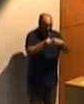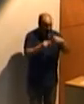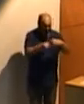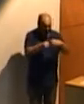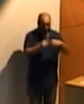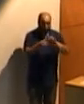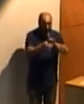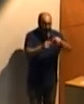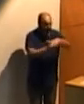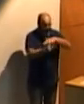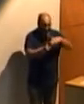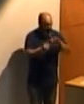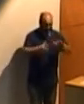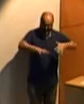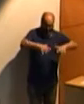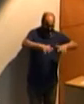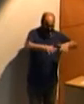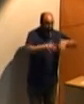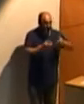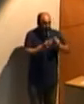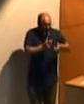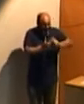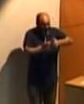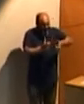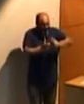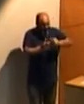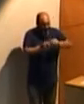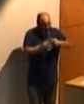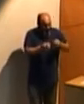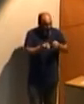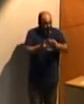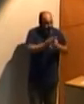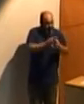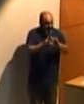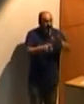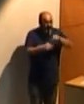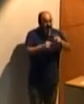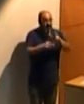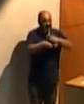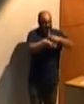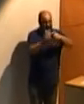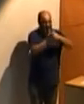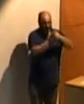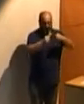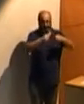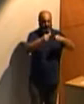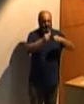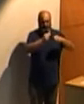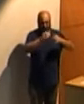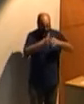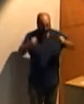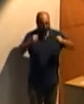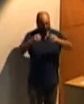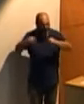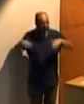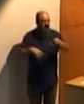imparfaite avec son environnement et même une bactérie qui se duplique toutes les 20 minutes par exemple on le